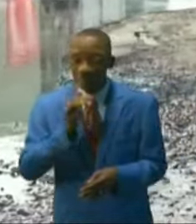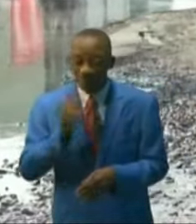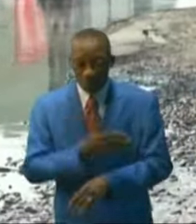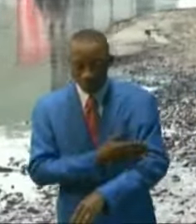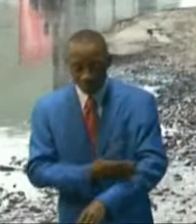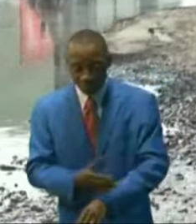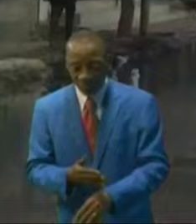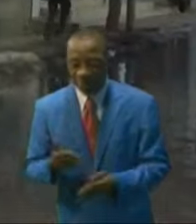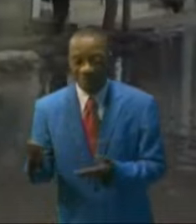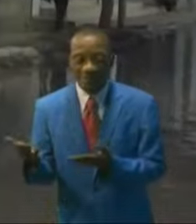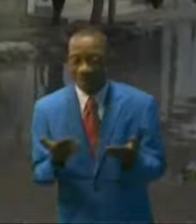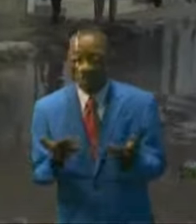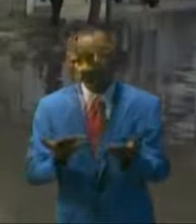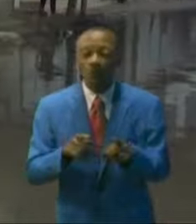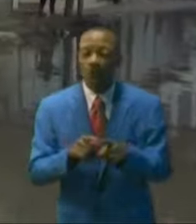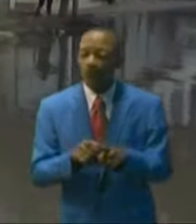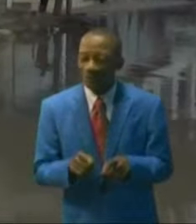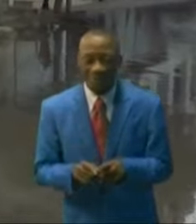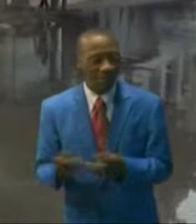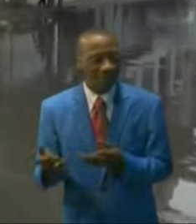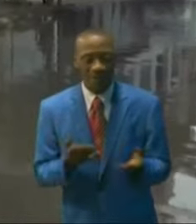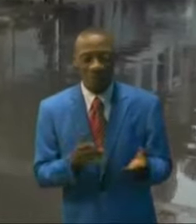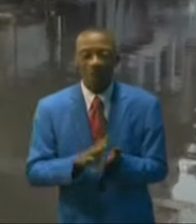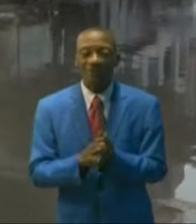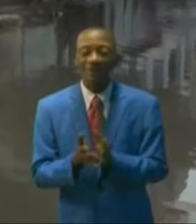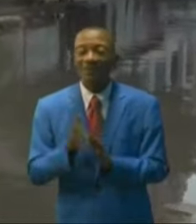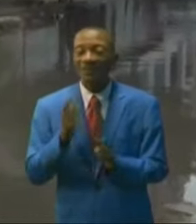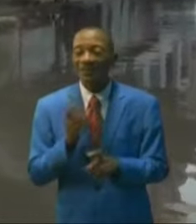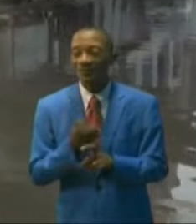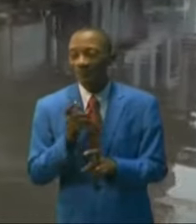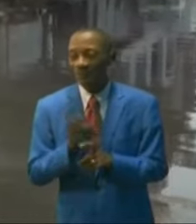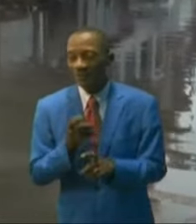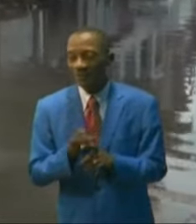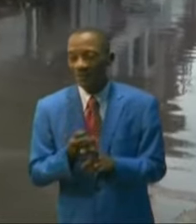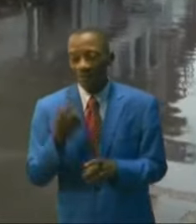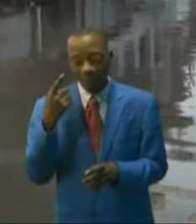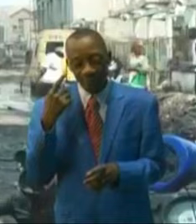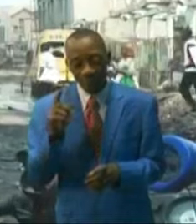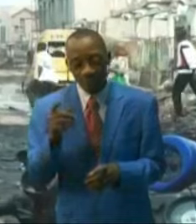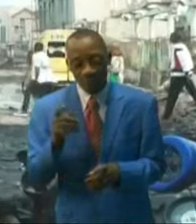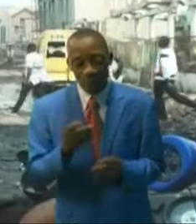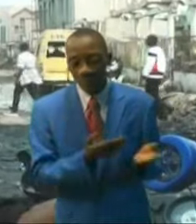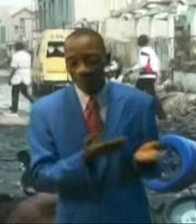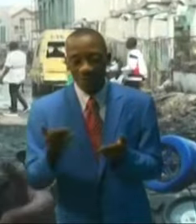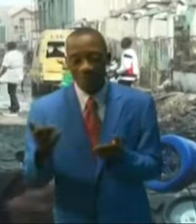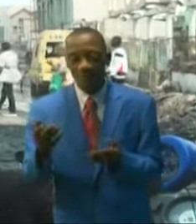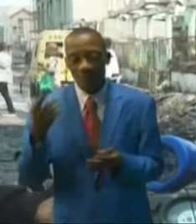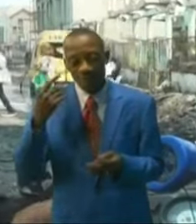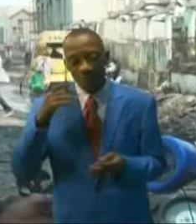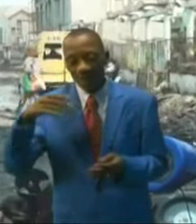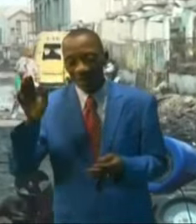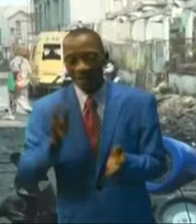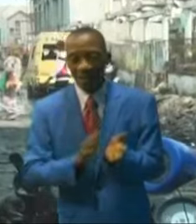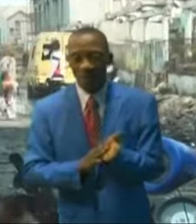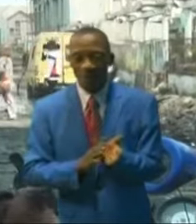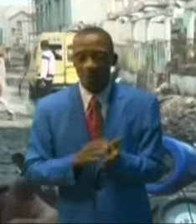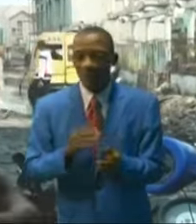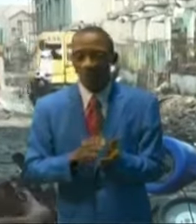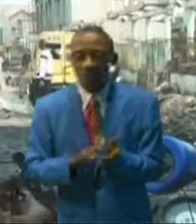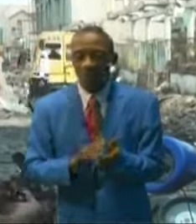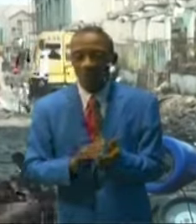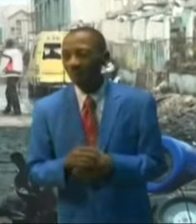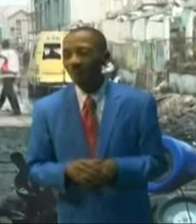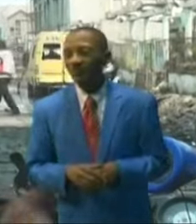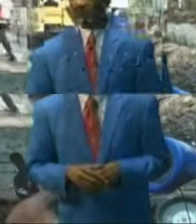reste encore inconnue, mais pour l'heure, les habitants doivent encore serrer la ceinture. On a commencé les travaux, mais les travaux